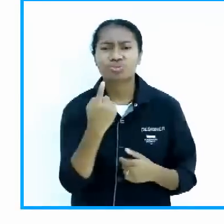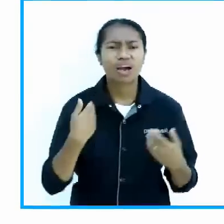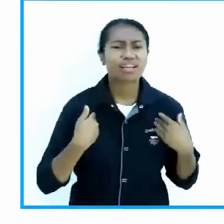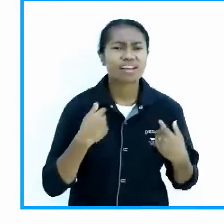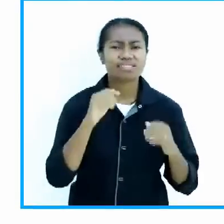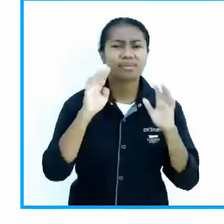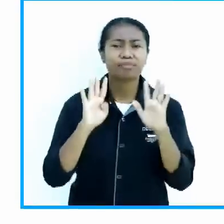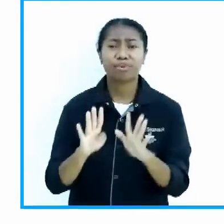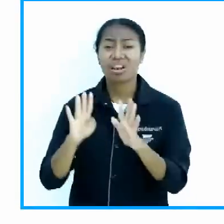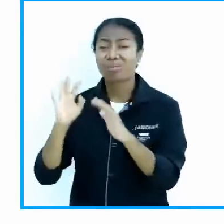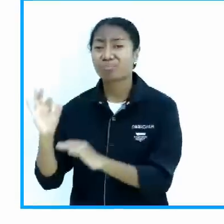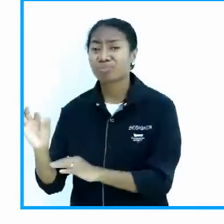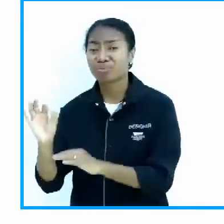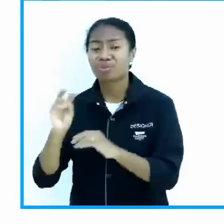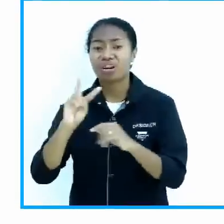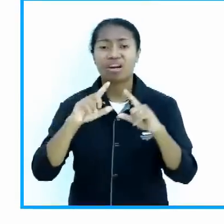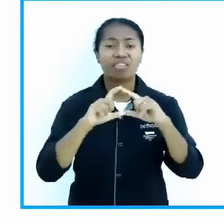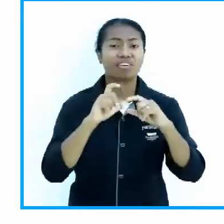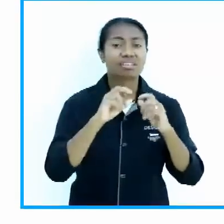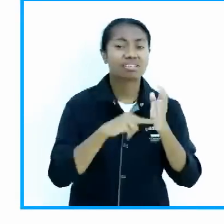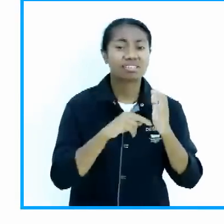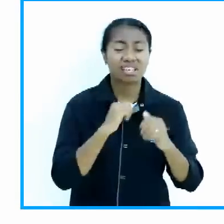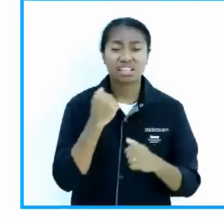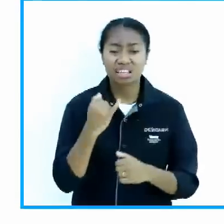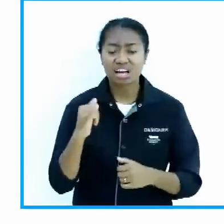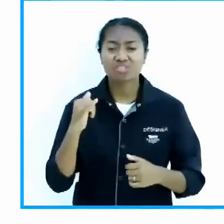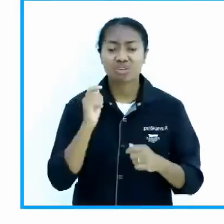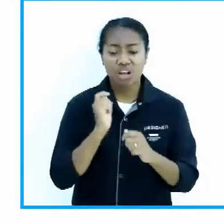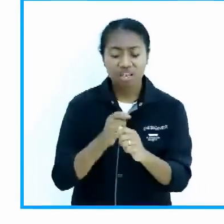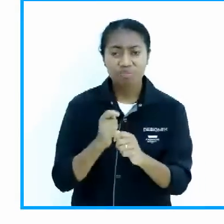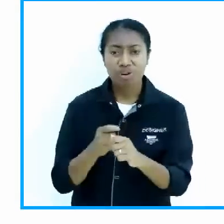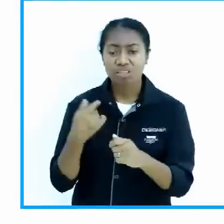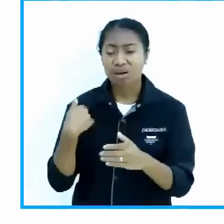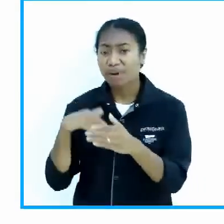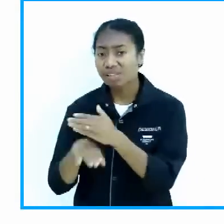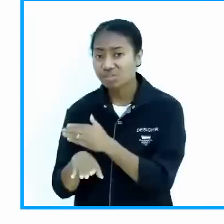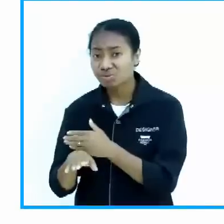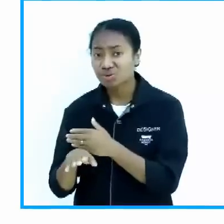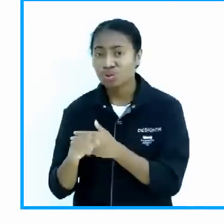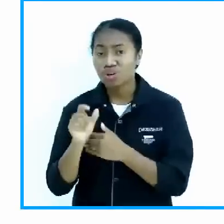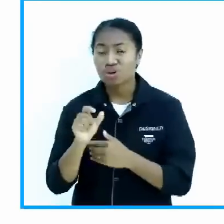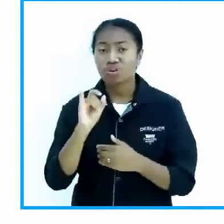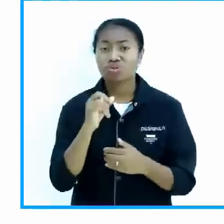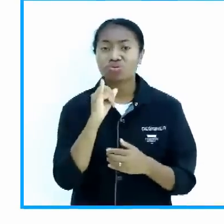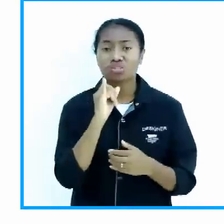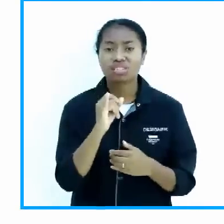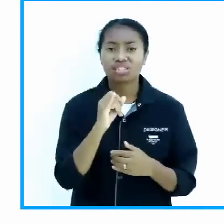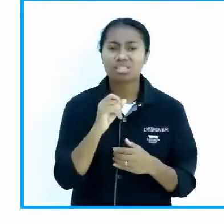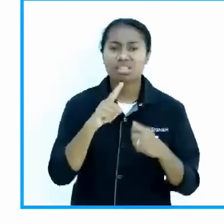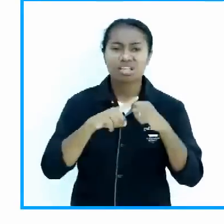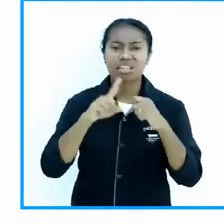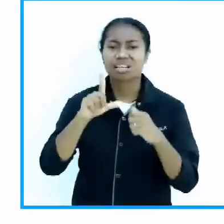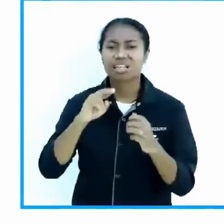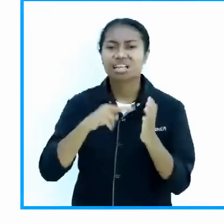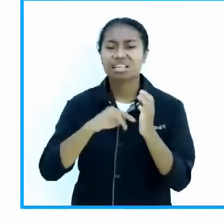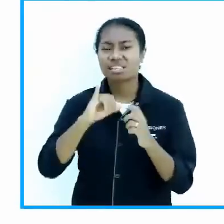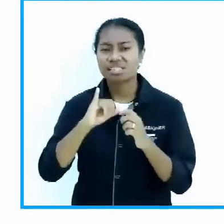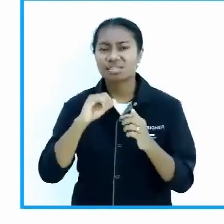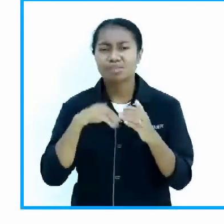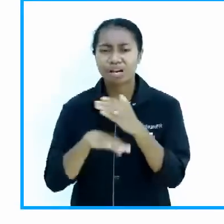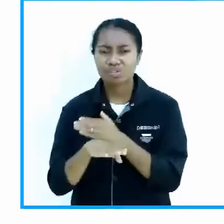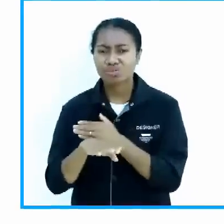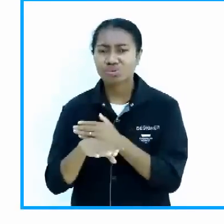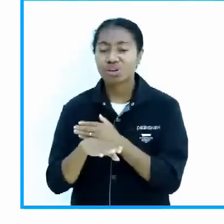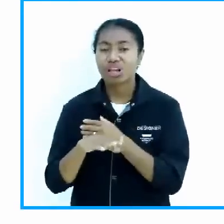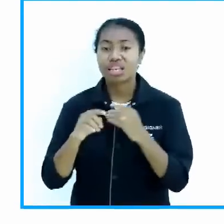vaksin yang sudah dibuat. Yang sudah masuk uji klinis tahap 1 itu baru 41. Yang kotak paling pinggir